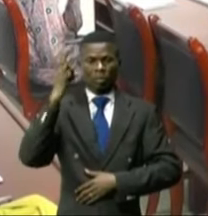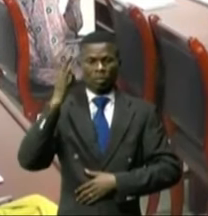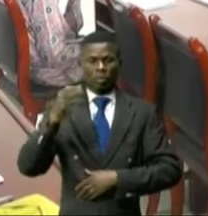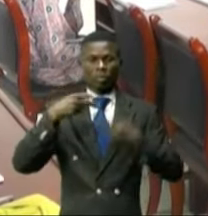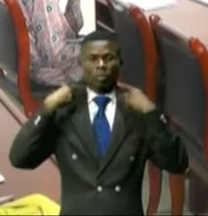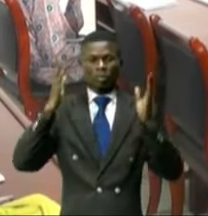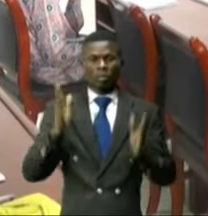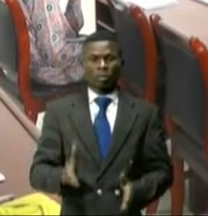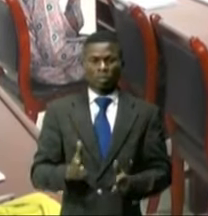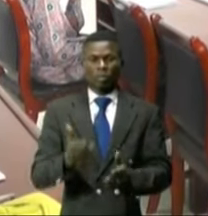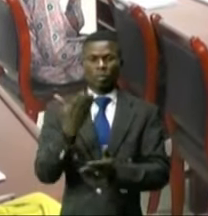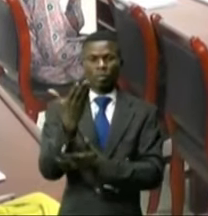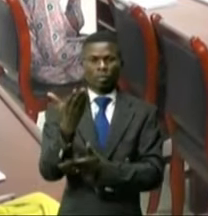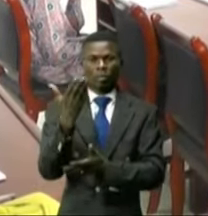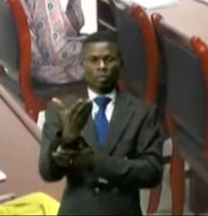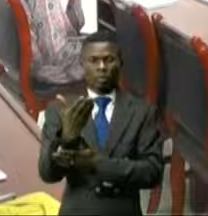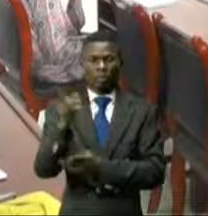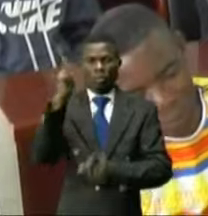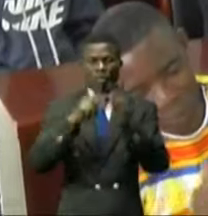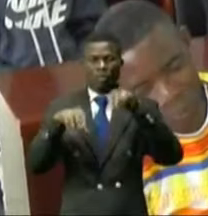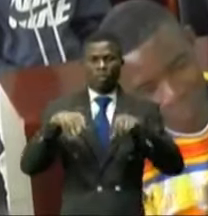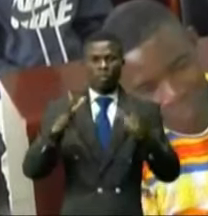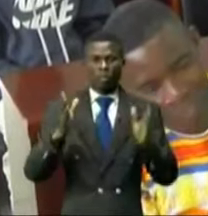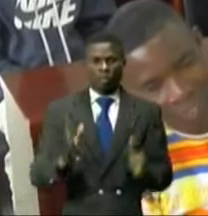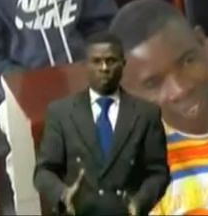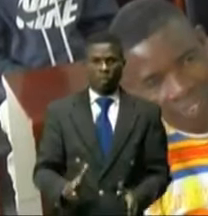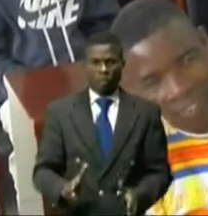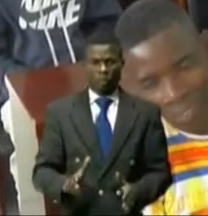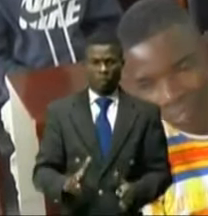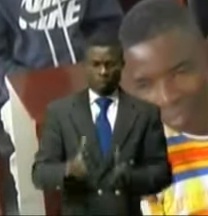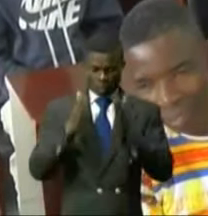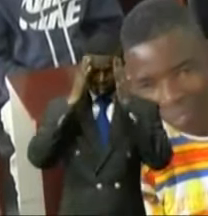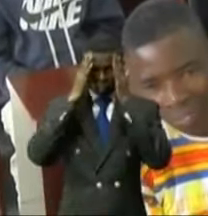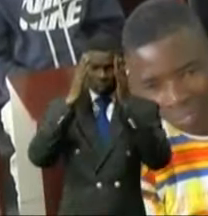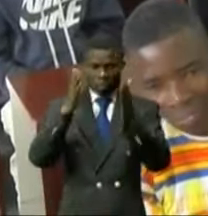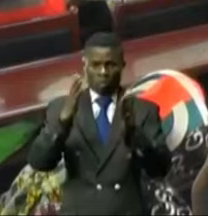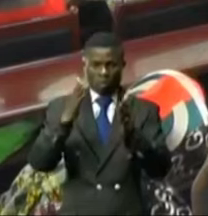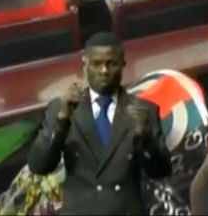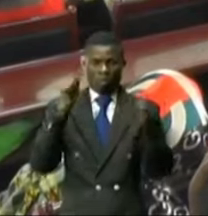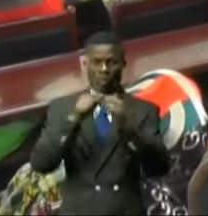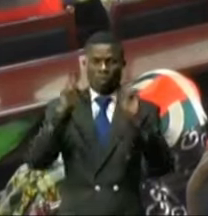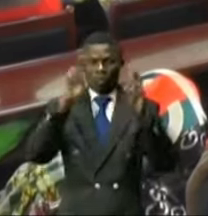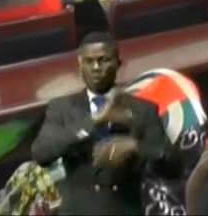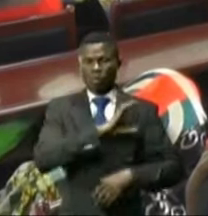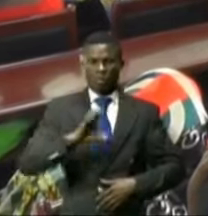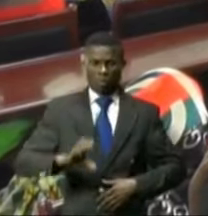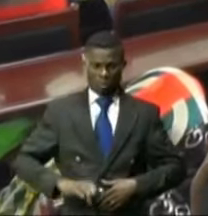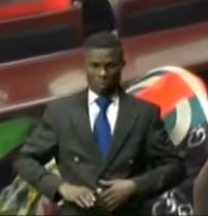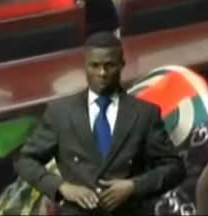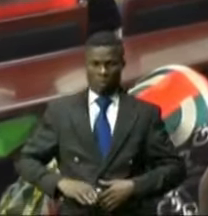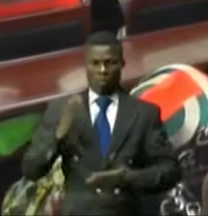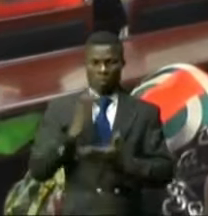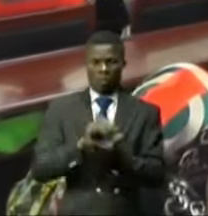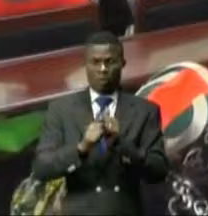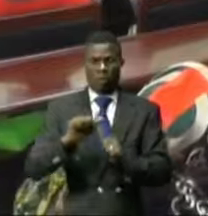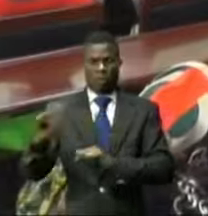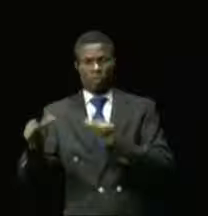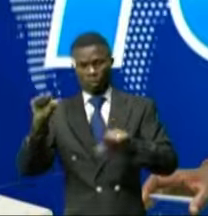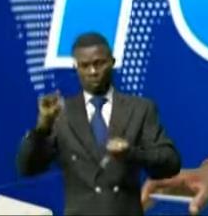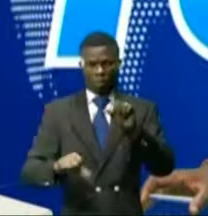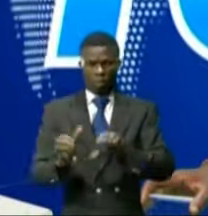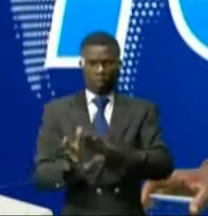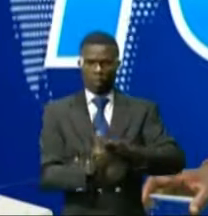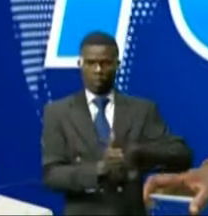orateur a aussi appelé le peuple congolais à tourner son regard vers Jésus-Christ et non et sur les personnes.